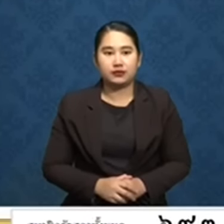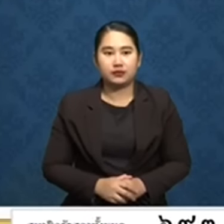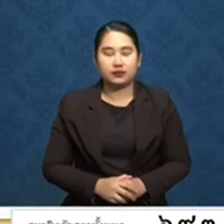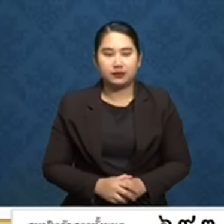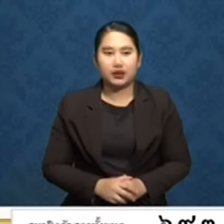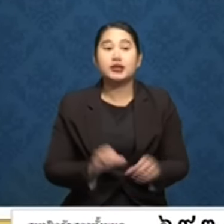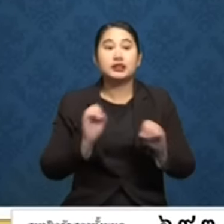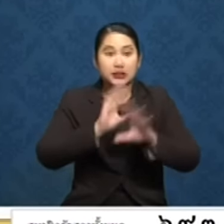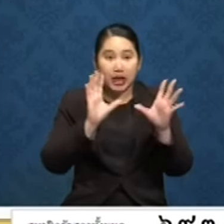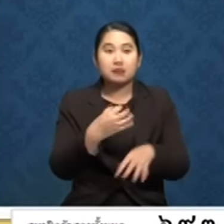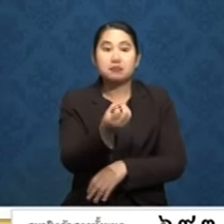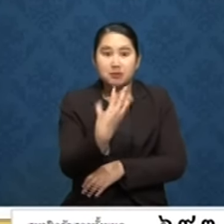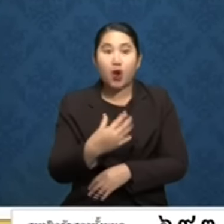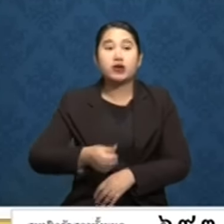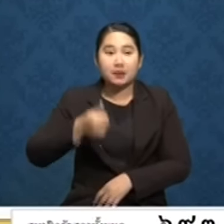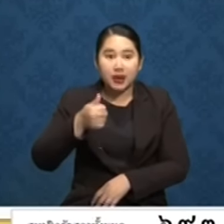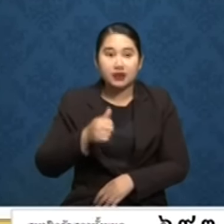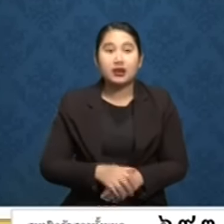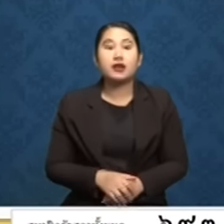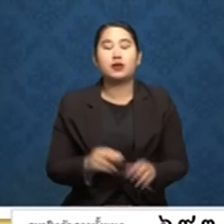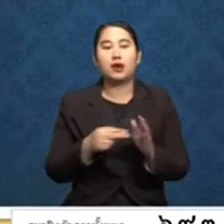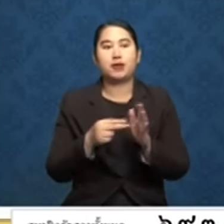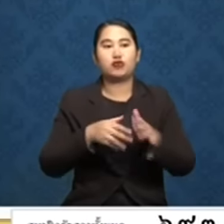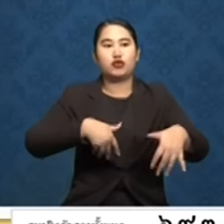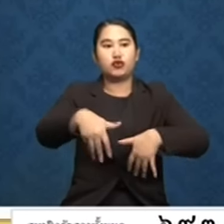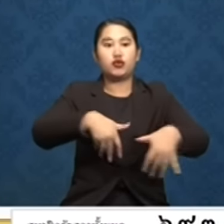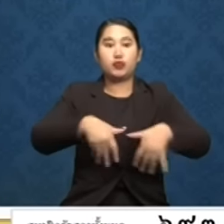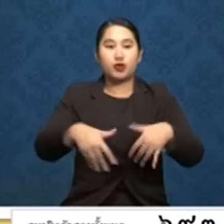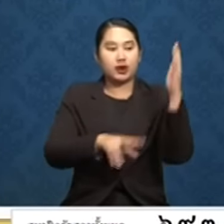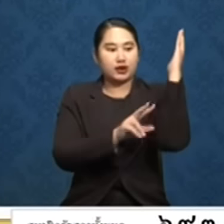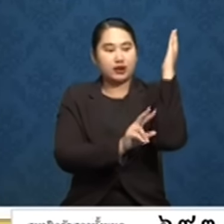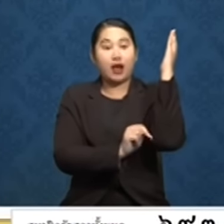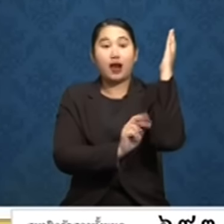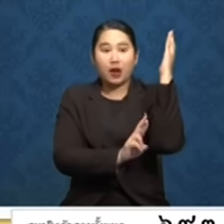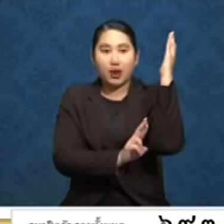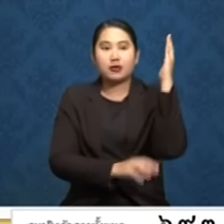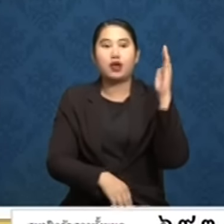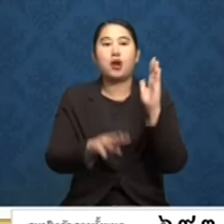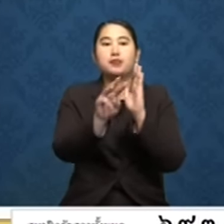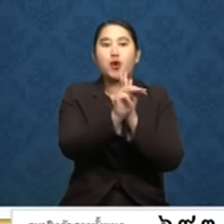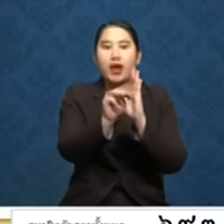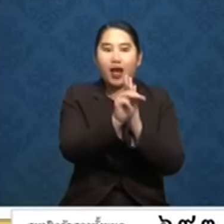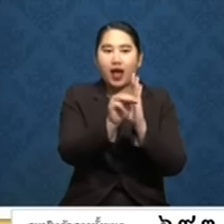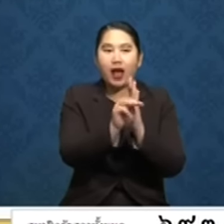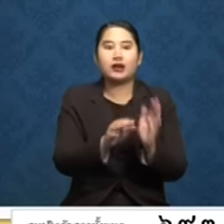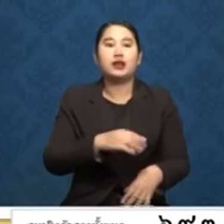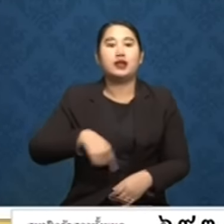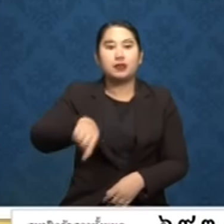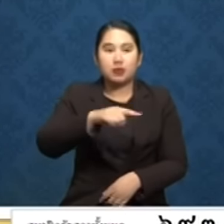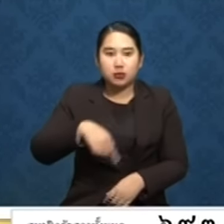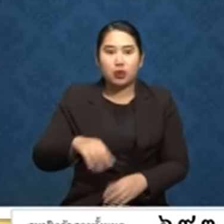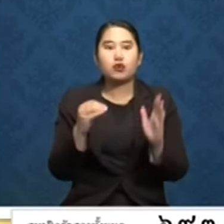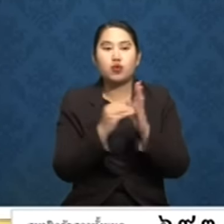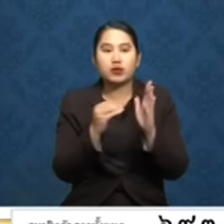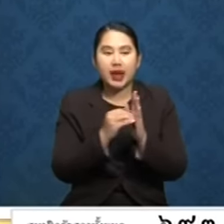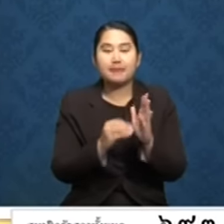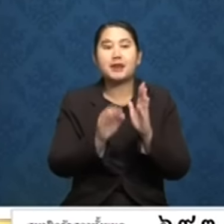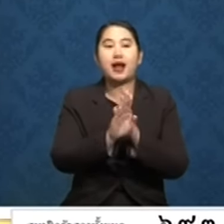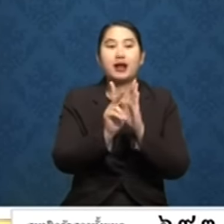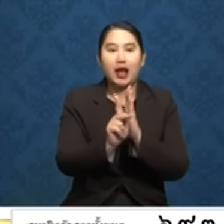ยืนยันให้เราหน่อยได้ไหมครับไม่ว่าจะเป็นประชาชนที่นราธิวาสที่มุกดาหารกลางกรุงเทพเมืองการ